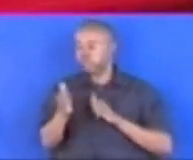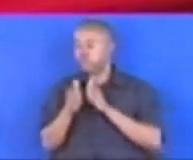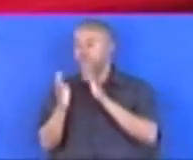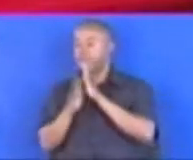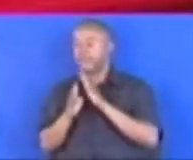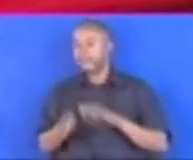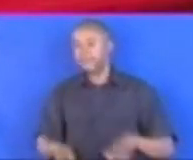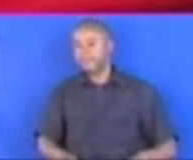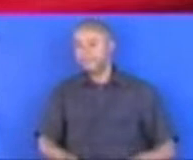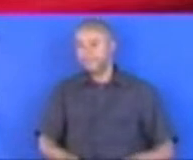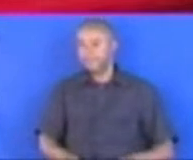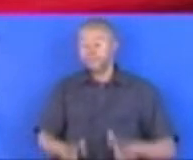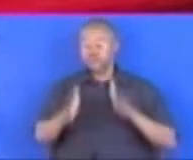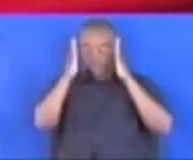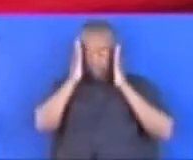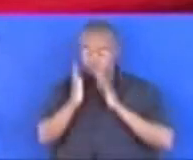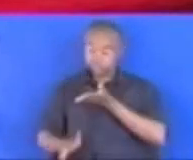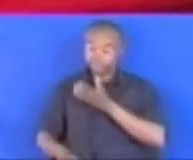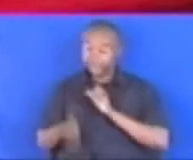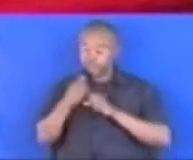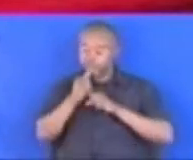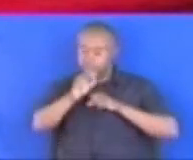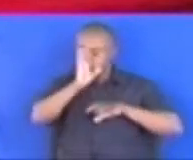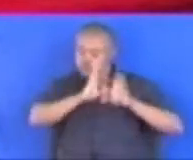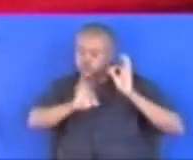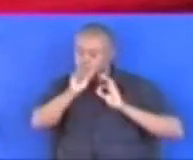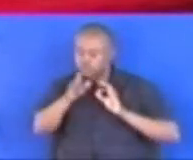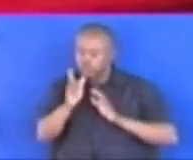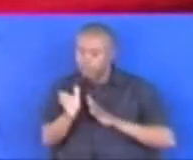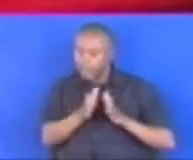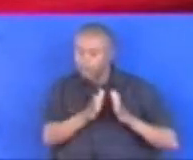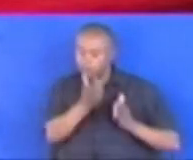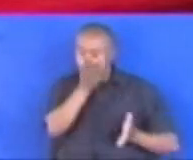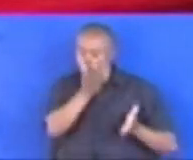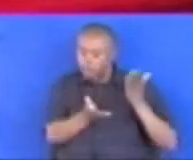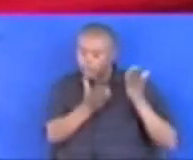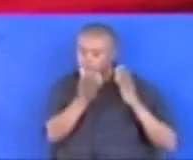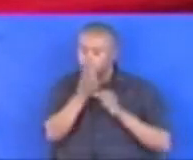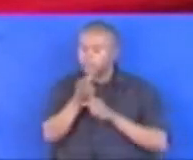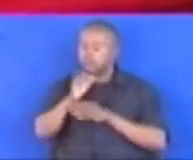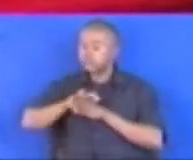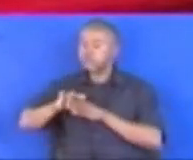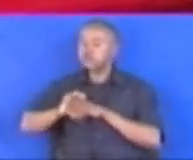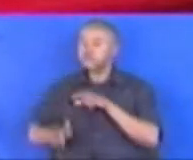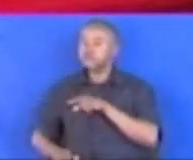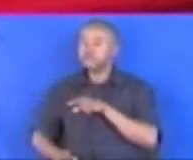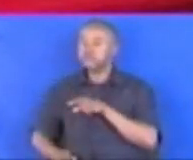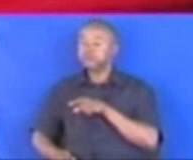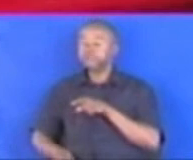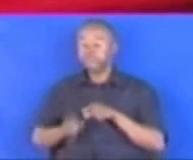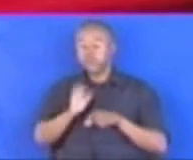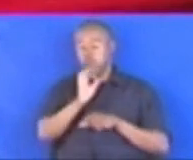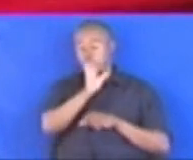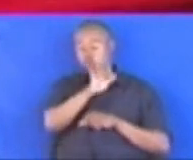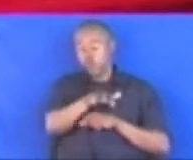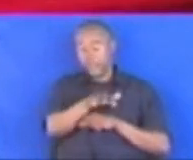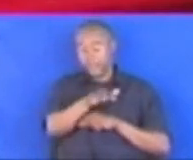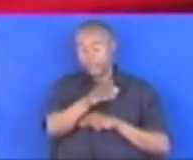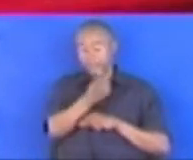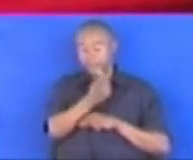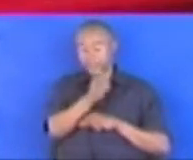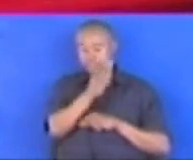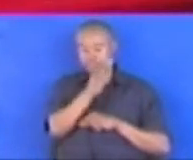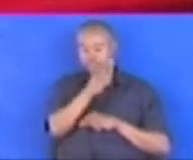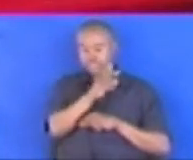18. Mheshimiwa Naibu Spika, tulifanya uchambuzi wa mpango wa makadirio ya mapato na matumizi kwa mwaka wa fedha